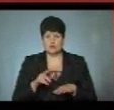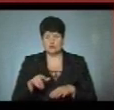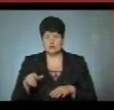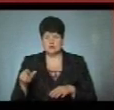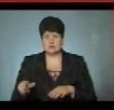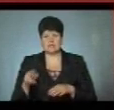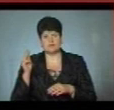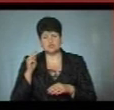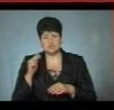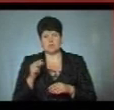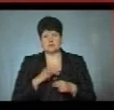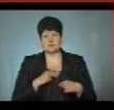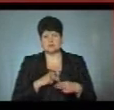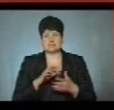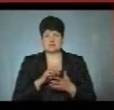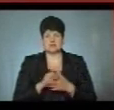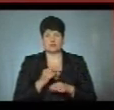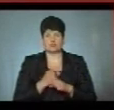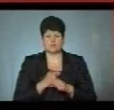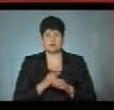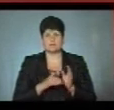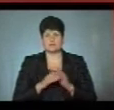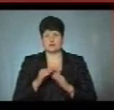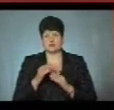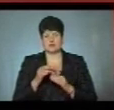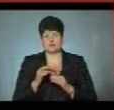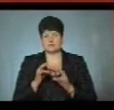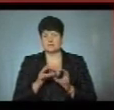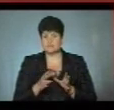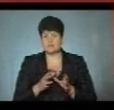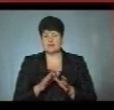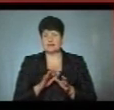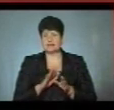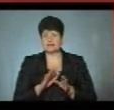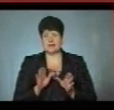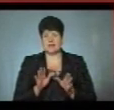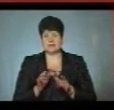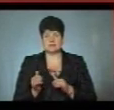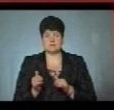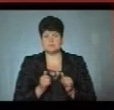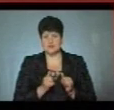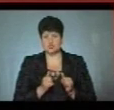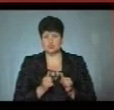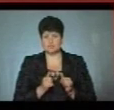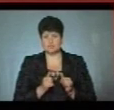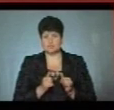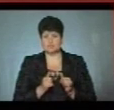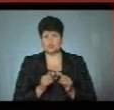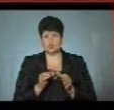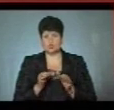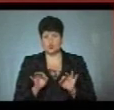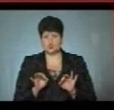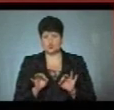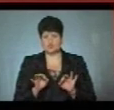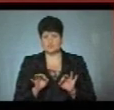навчання працівників, зайняті на роботах підвищеної безпеки не було проведено. Не забезпечено доступ, тобто